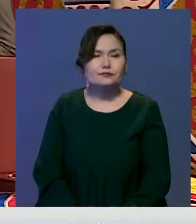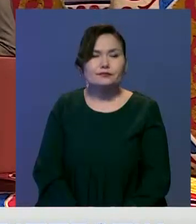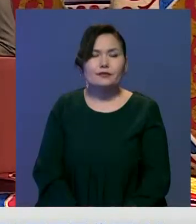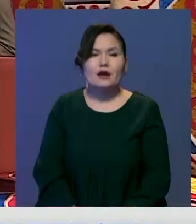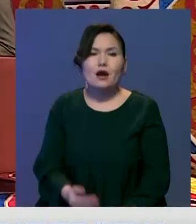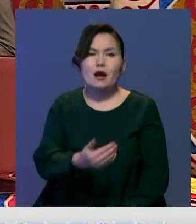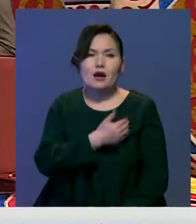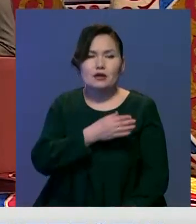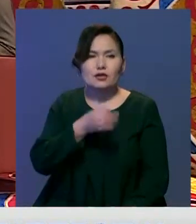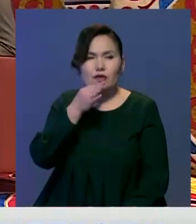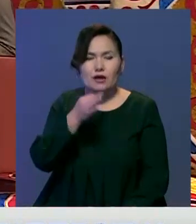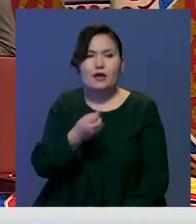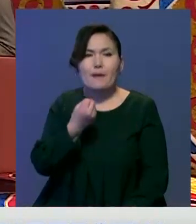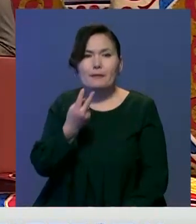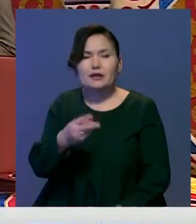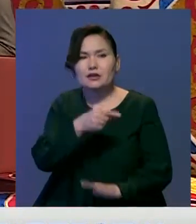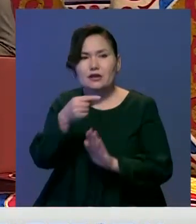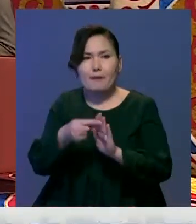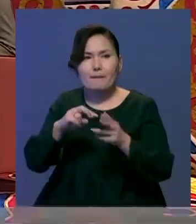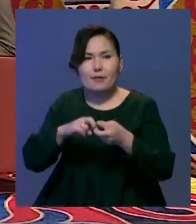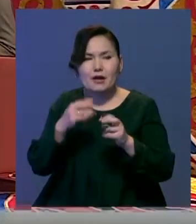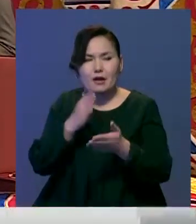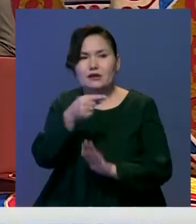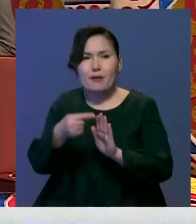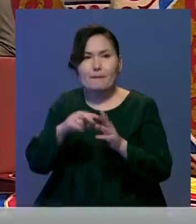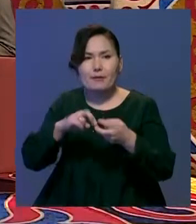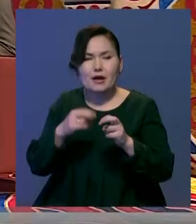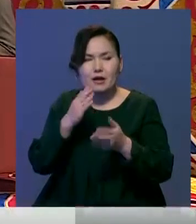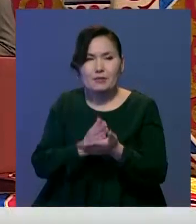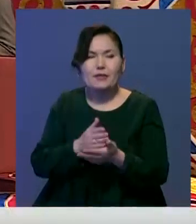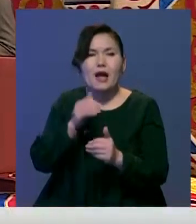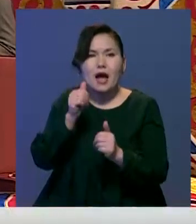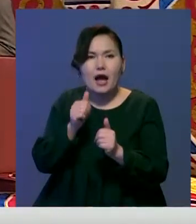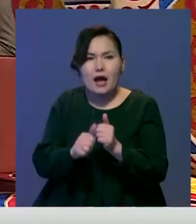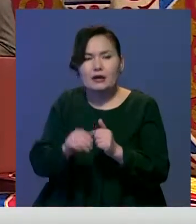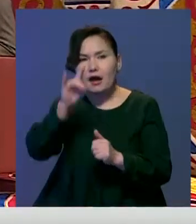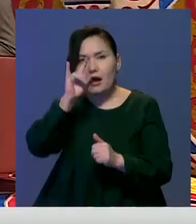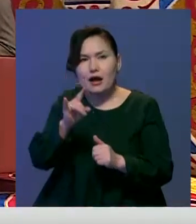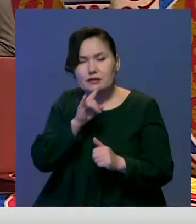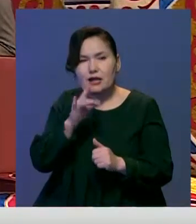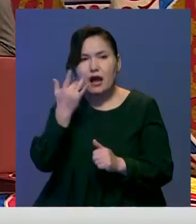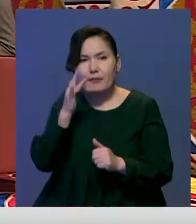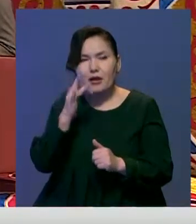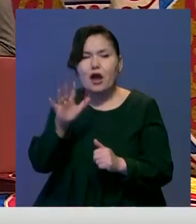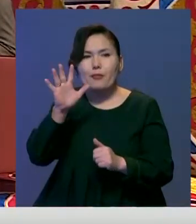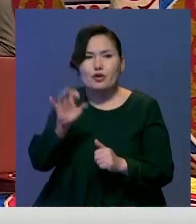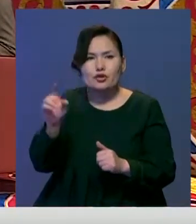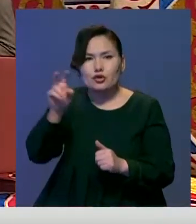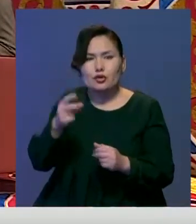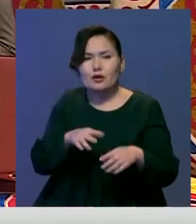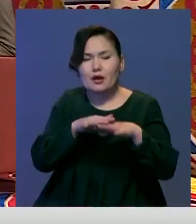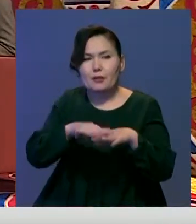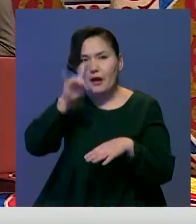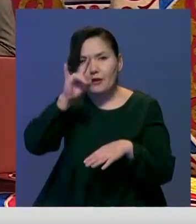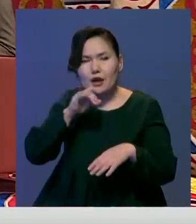Айта кетерлігі бірнеше мәселе бар. Біріншіден, әр тарап 500 миллион доллар құйды. Бұл Қазақстан мен Өзбекстан